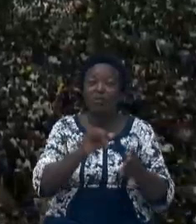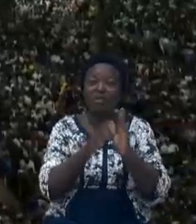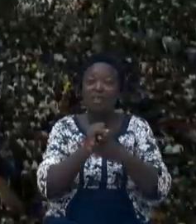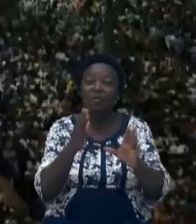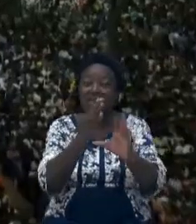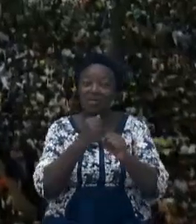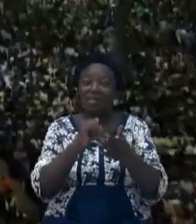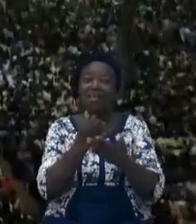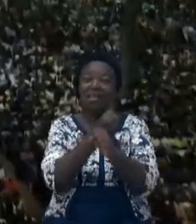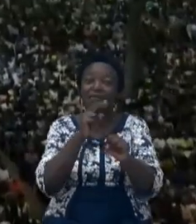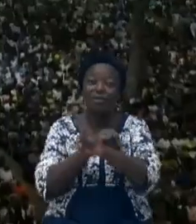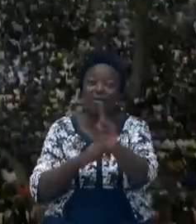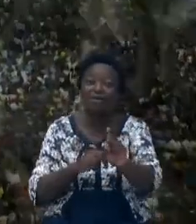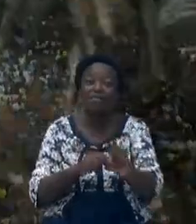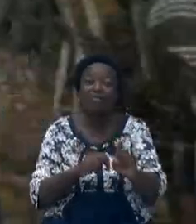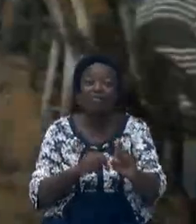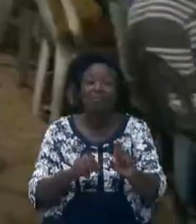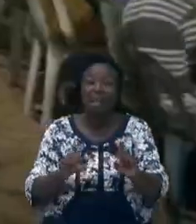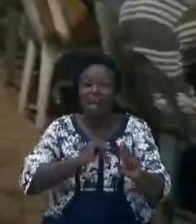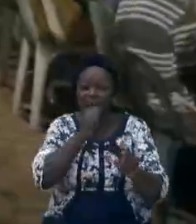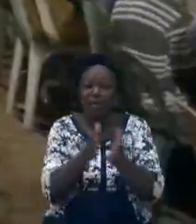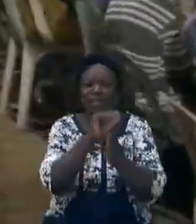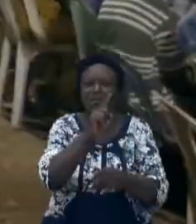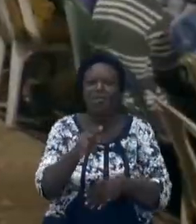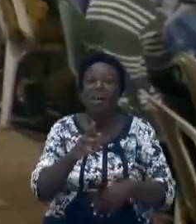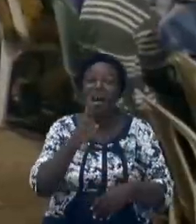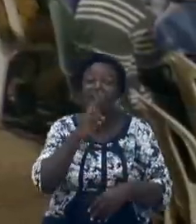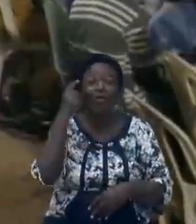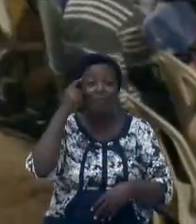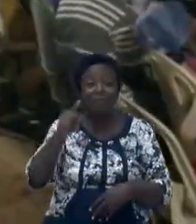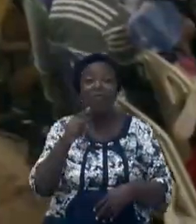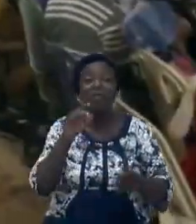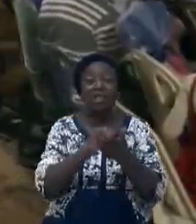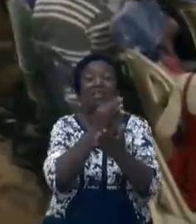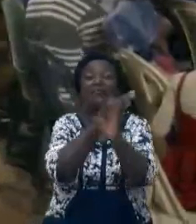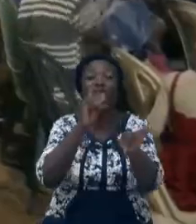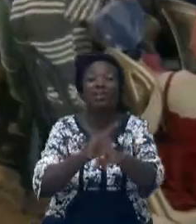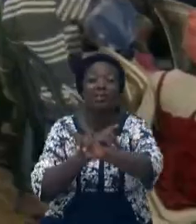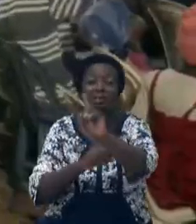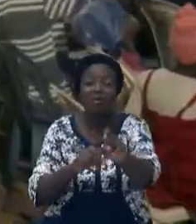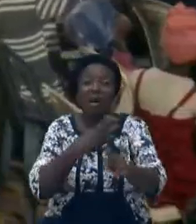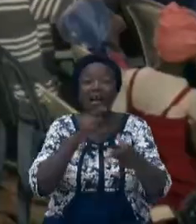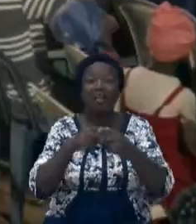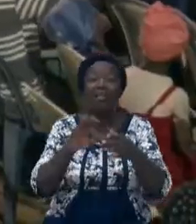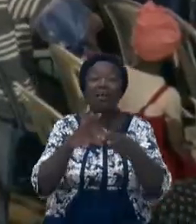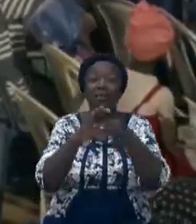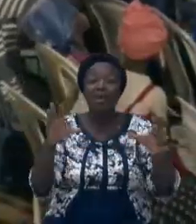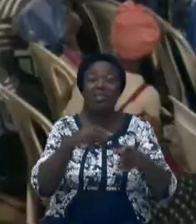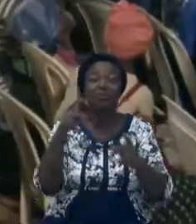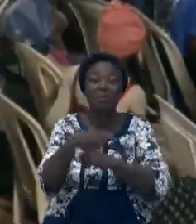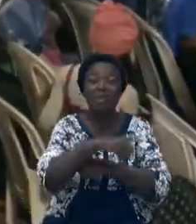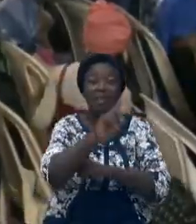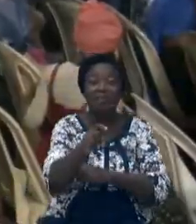abondante candidat pour le salut je te pose la question ainsi un candidat